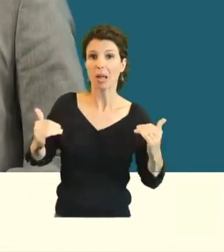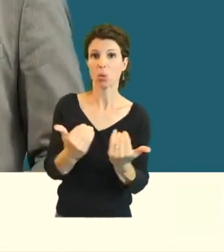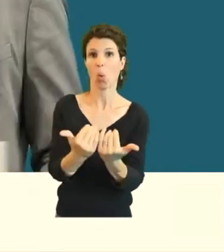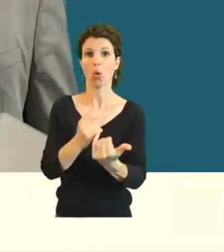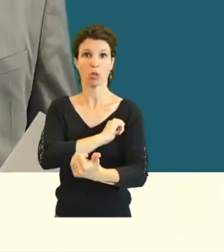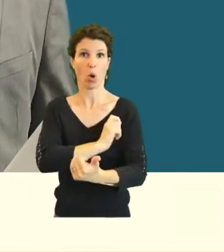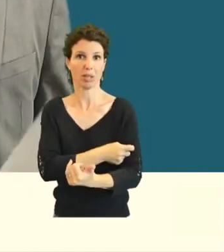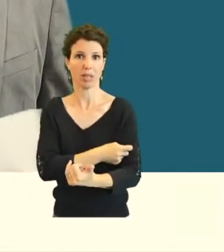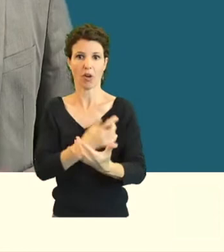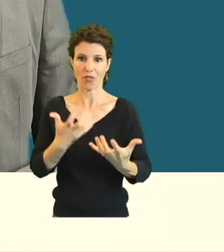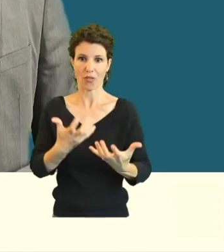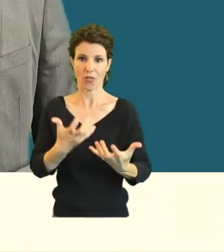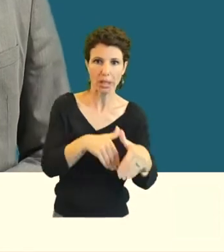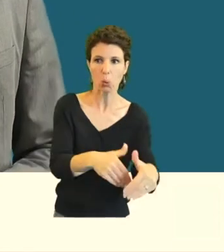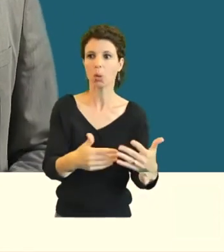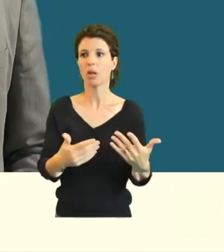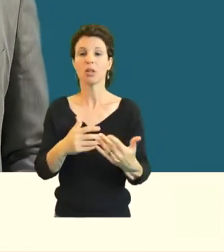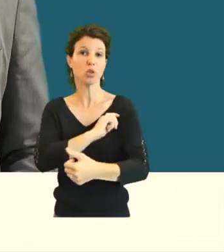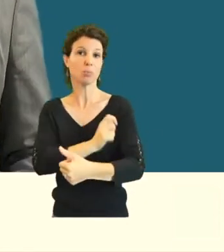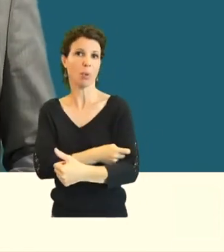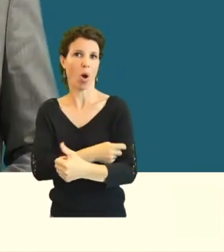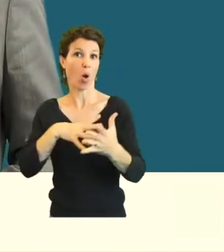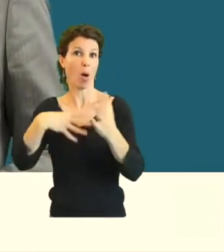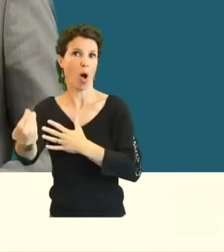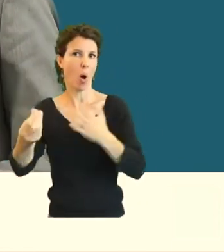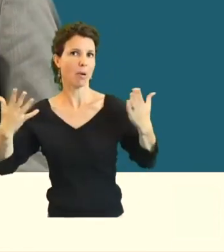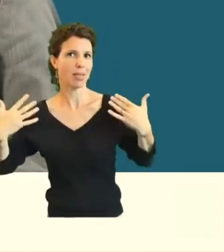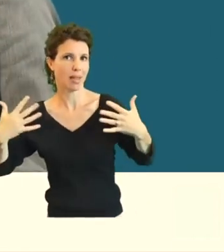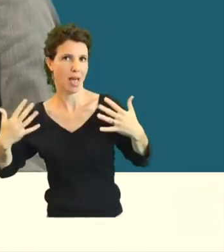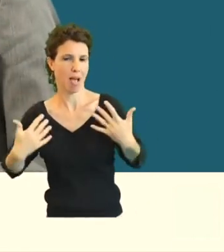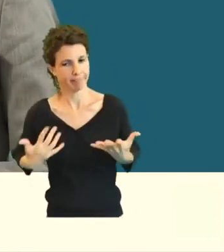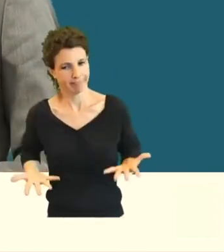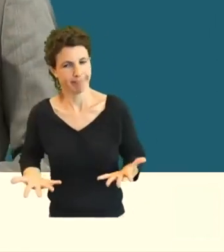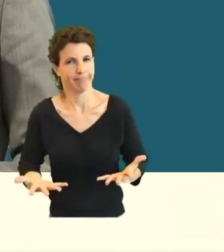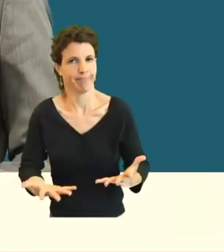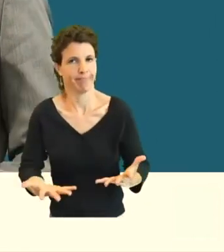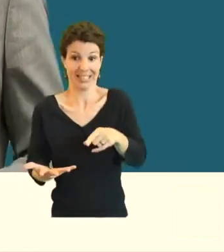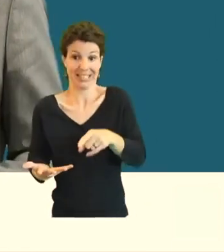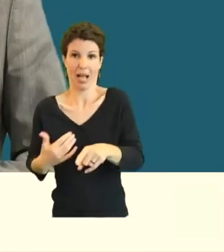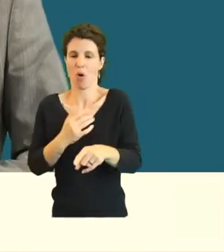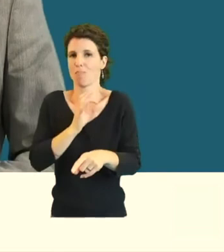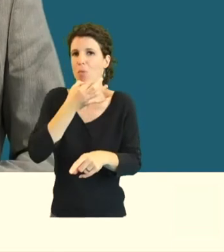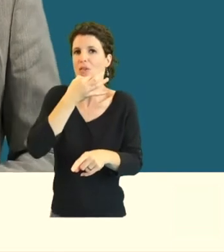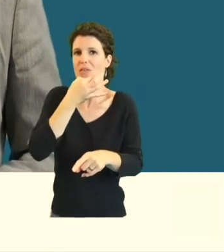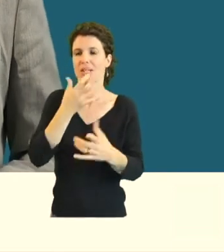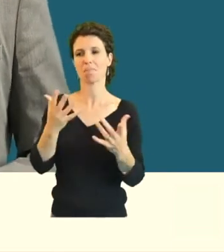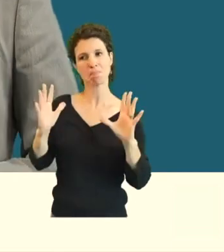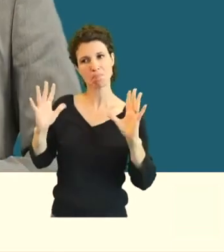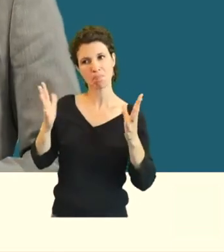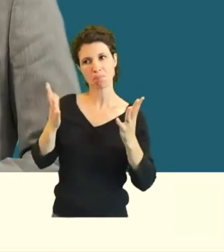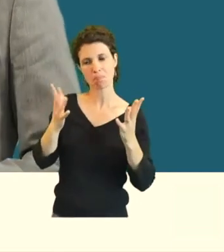sport en plein air. Et en ce qui concerne la pratique du sport en plein air, j'en profite pour féliciter Monsieur le